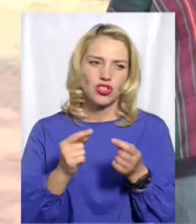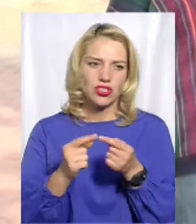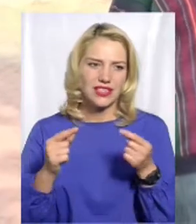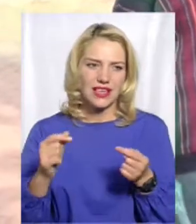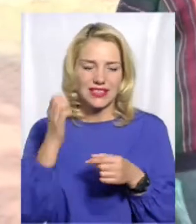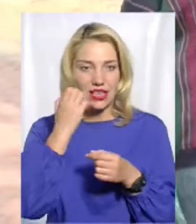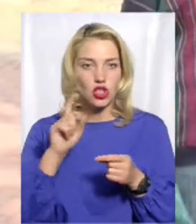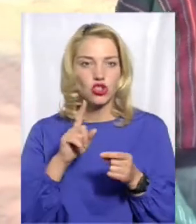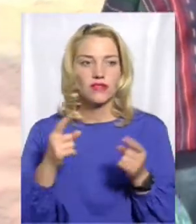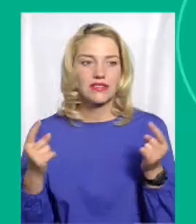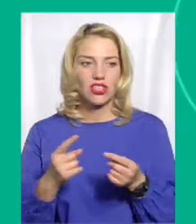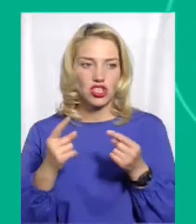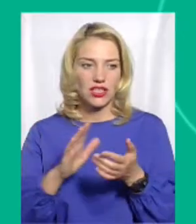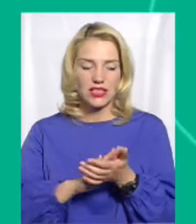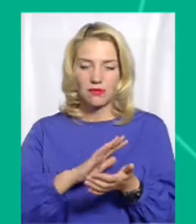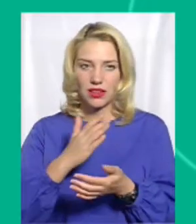смітник викидати не можна.